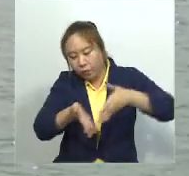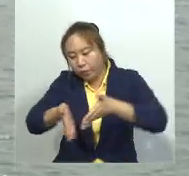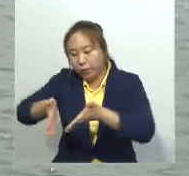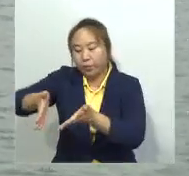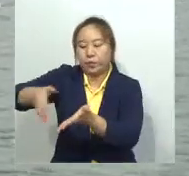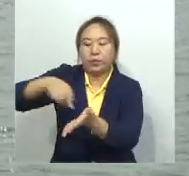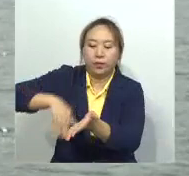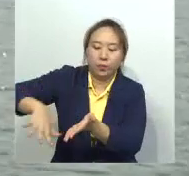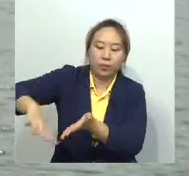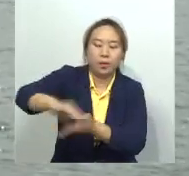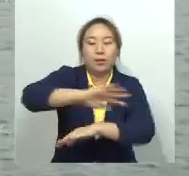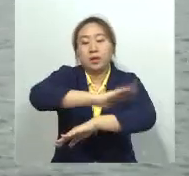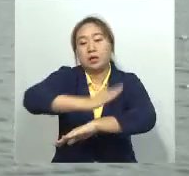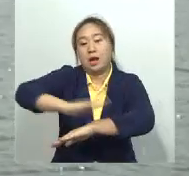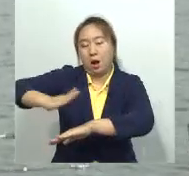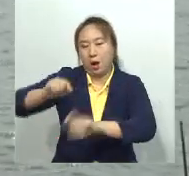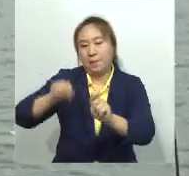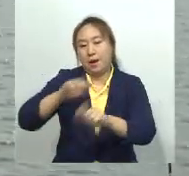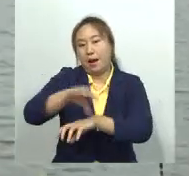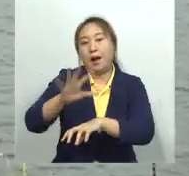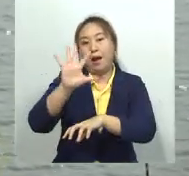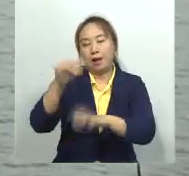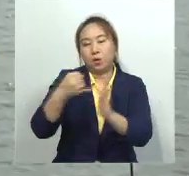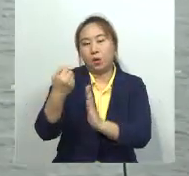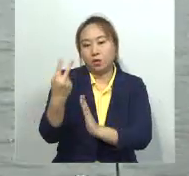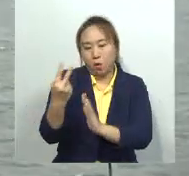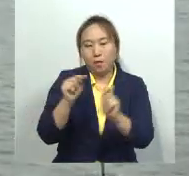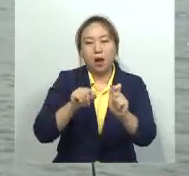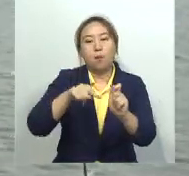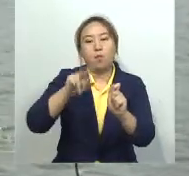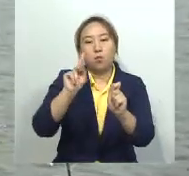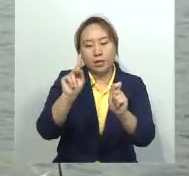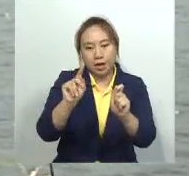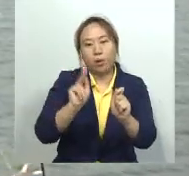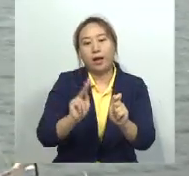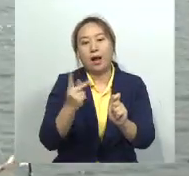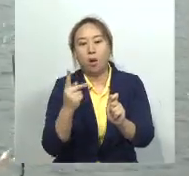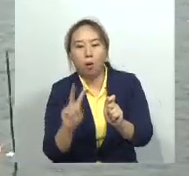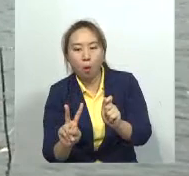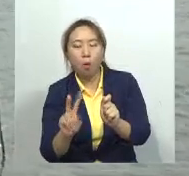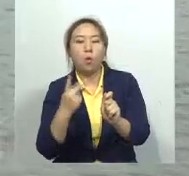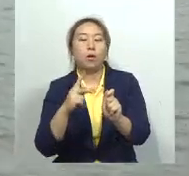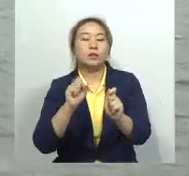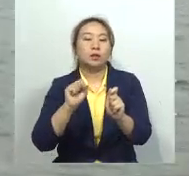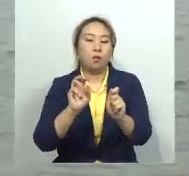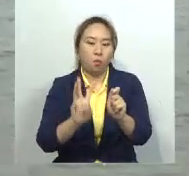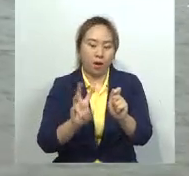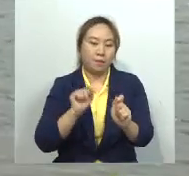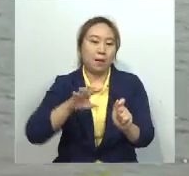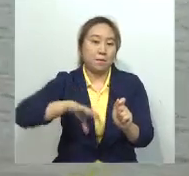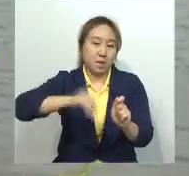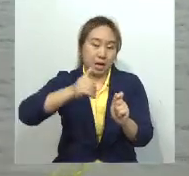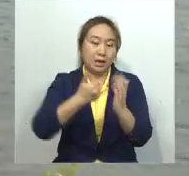ลุมพื้นที่5อำเภอ2จังหวัดประกอบด้วยอำเภอภูเขียวอำเภอแก้งเคราะห์อำเภอคอนสวรรค์อำเภอเมือง